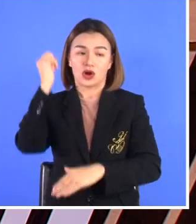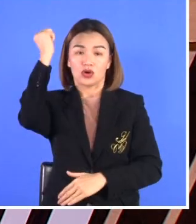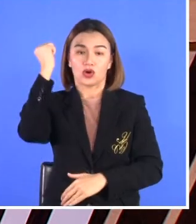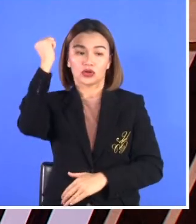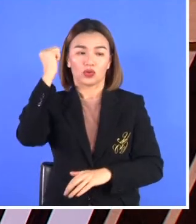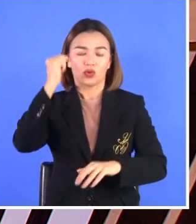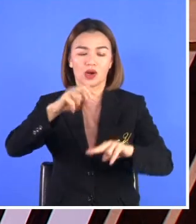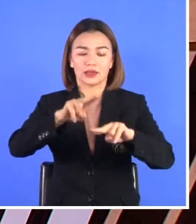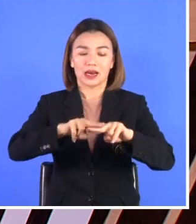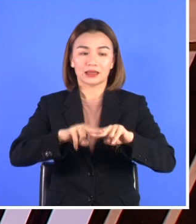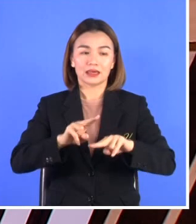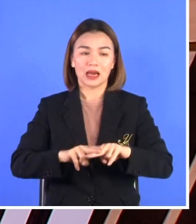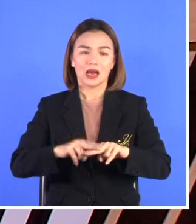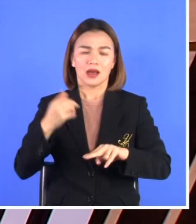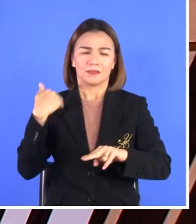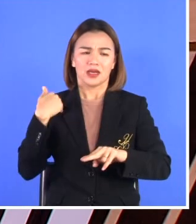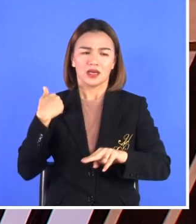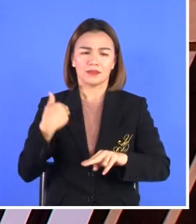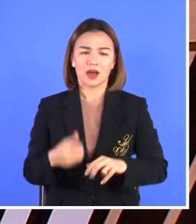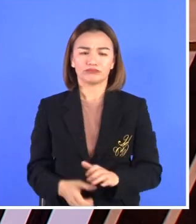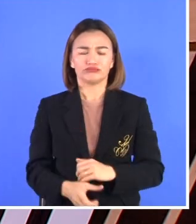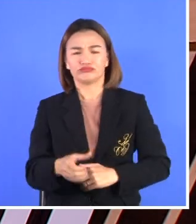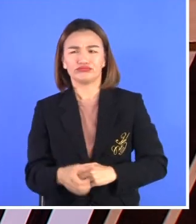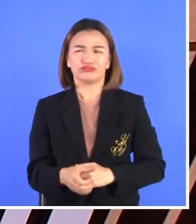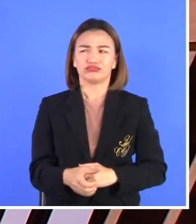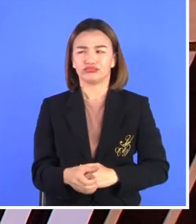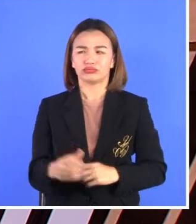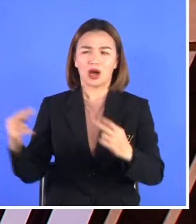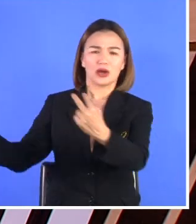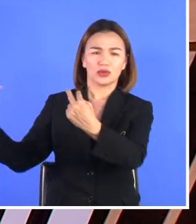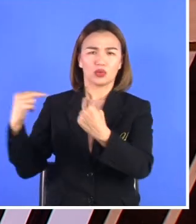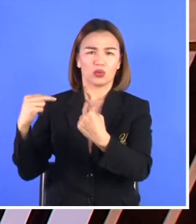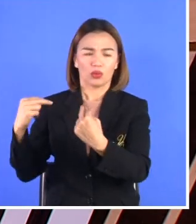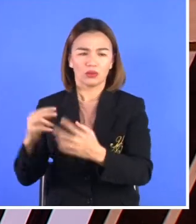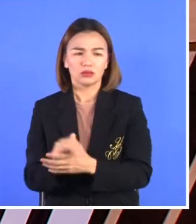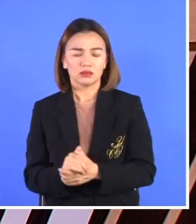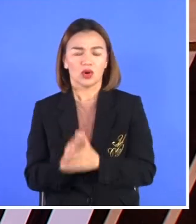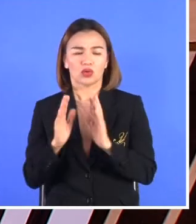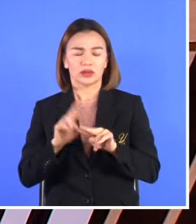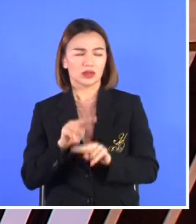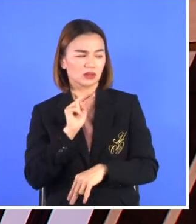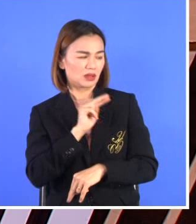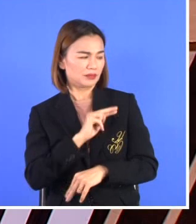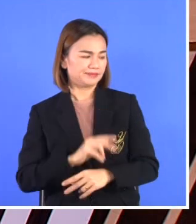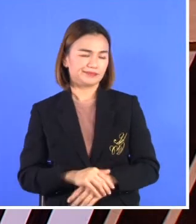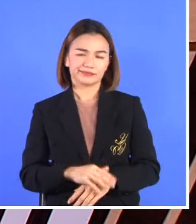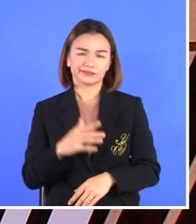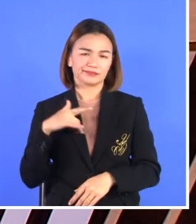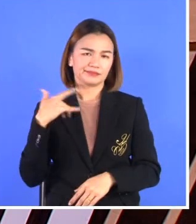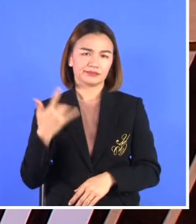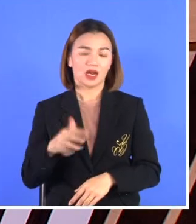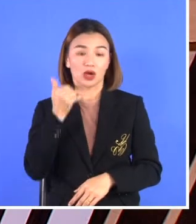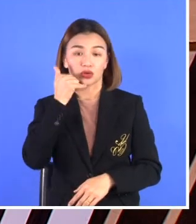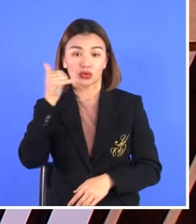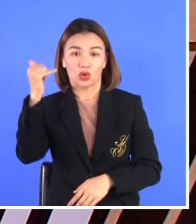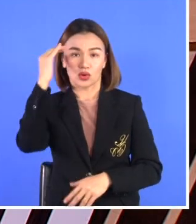เอาอวัยวะเพศของตัวเองเนี่ยออกมาให้กับผู้โดยสารได้ดูนะครับผู้โดยสารเขาเห็นเขาก็บอกว่าแบบนี้ไม่ไหวก็เลยไปแจ้งตำรวจเนี่ย